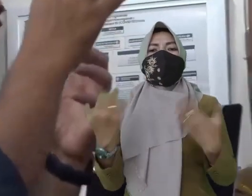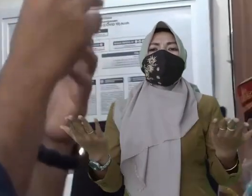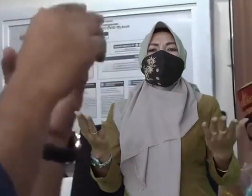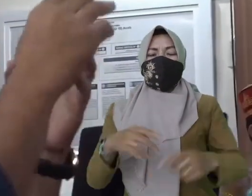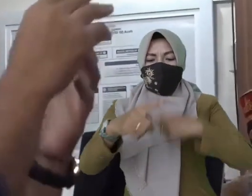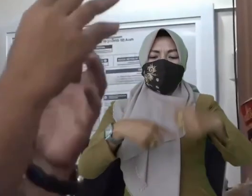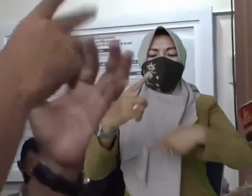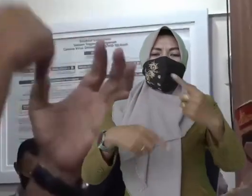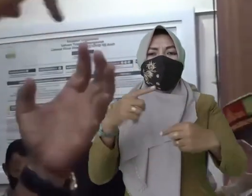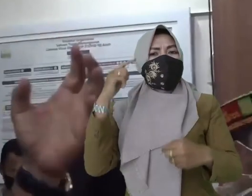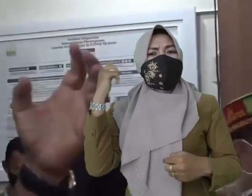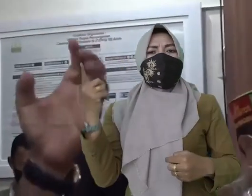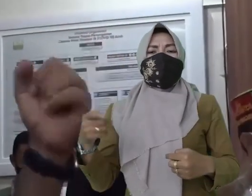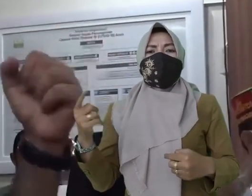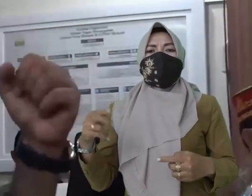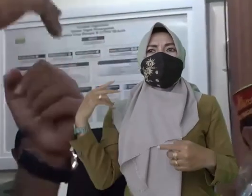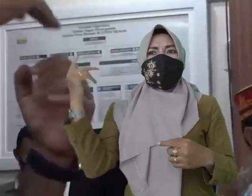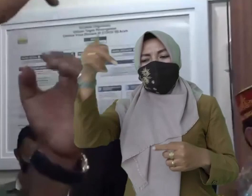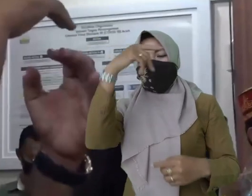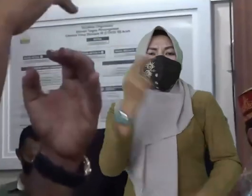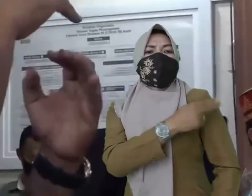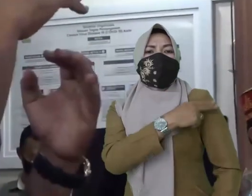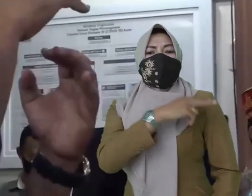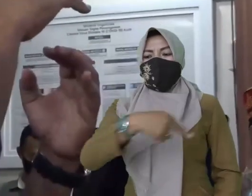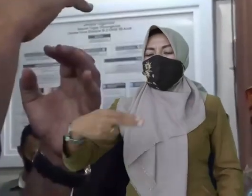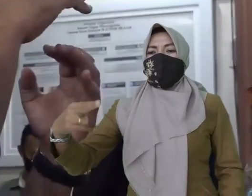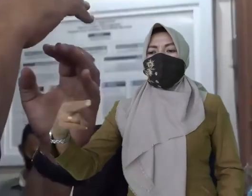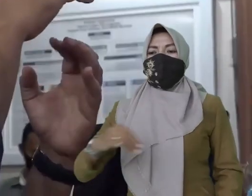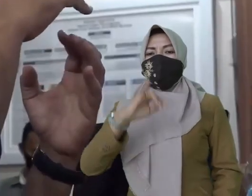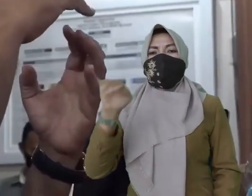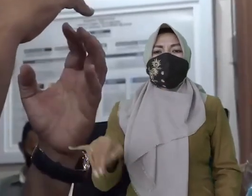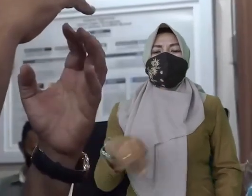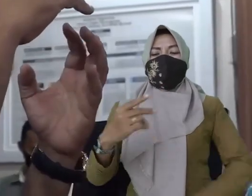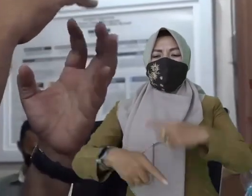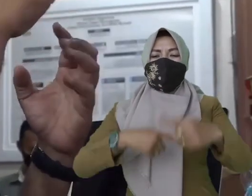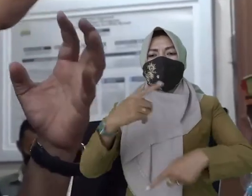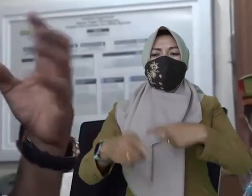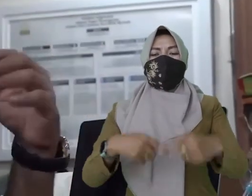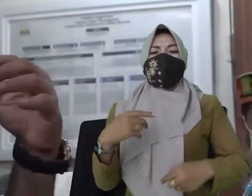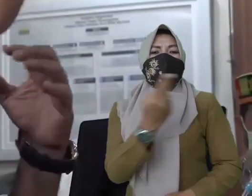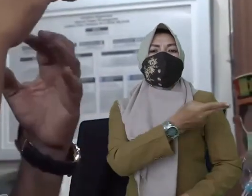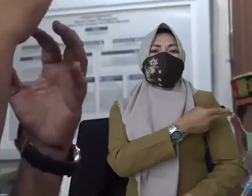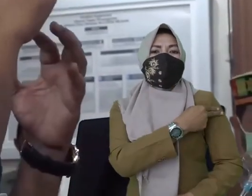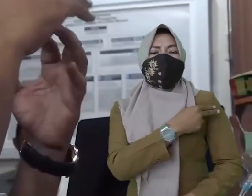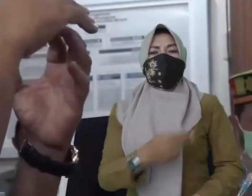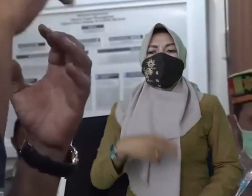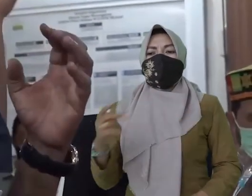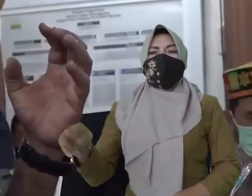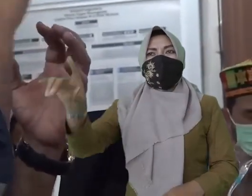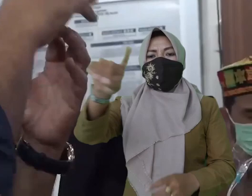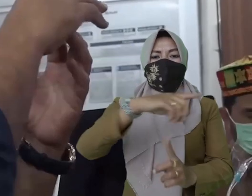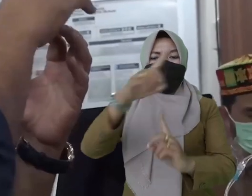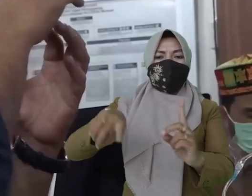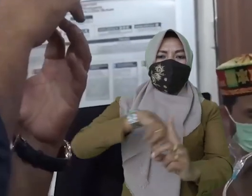atau tidak, apakah pakai PCR, berubah-ubah terus. Sehingga Departemen Kesehatan Republik Indonesia juga petunjuknya berubah-ubah. Jangankan Departemen